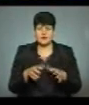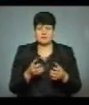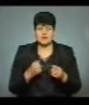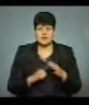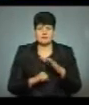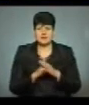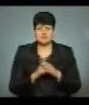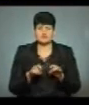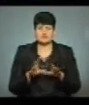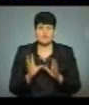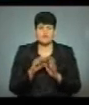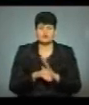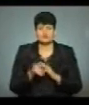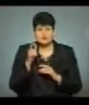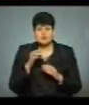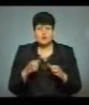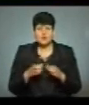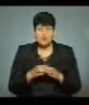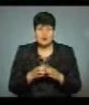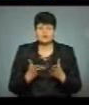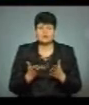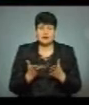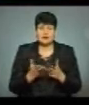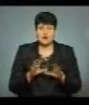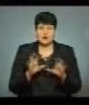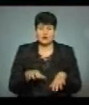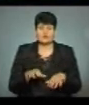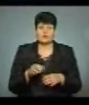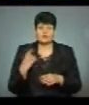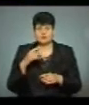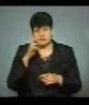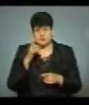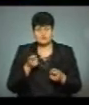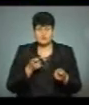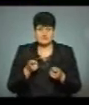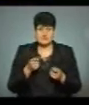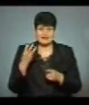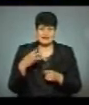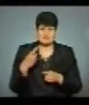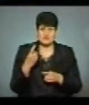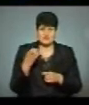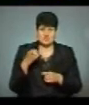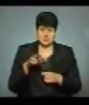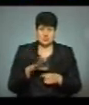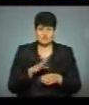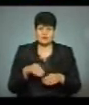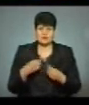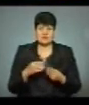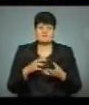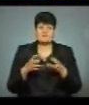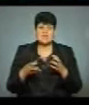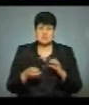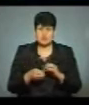рішення про входження до Чортківської громади, на підставі якого головою обласної державної адміністрації 31 січня було виданий